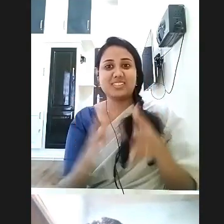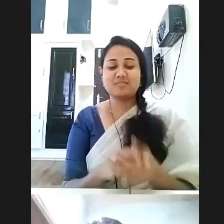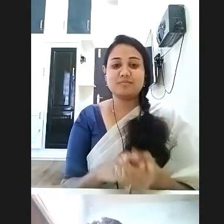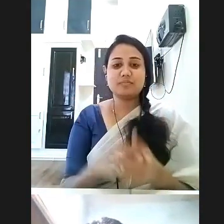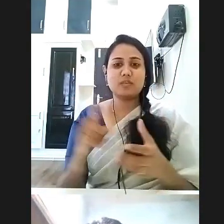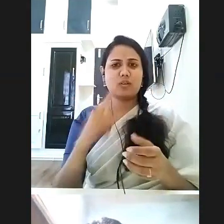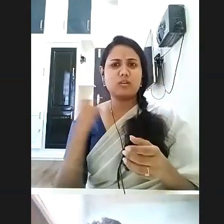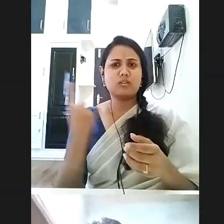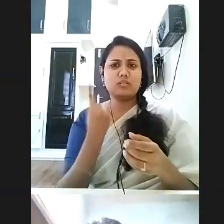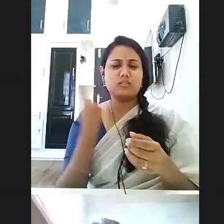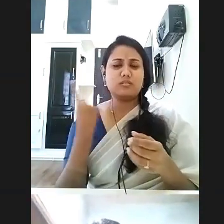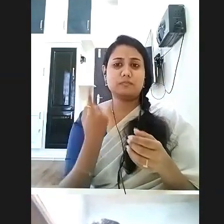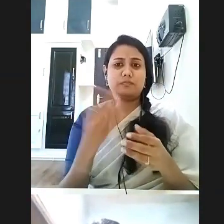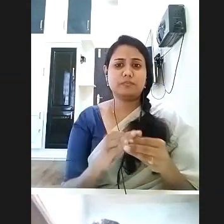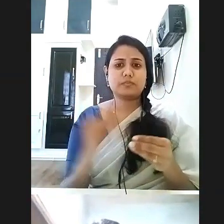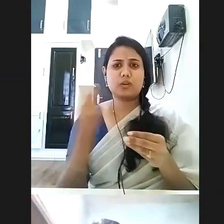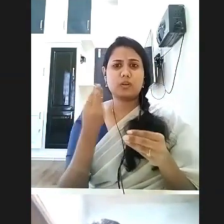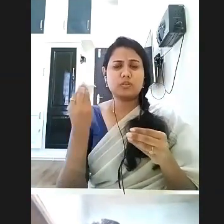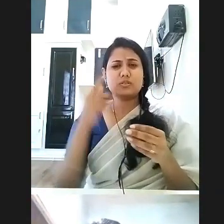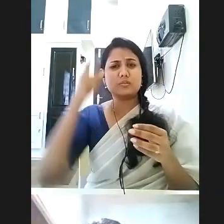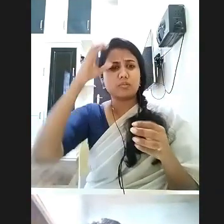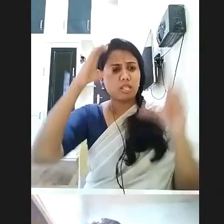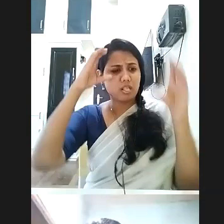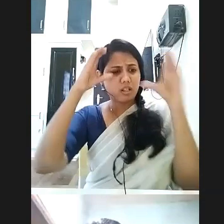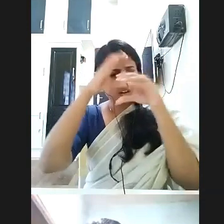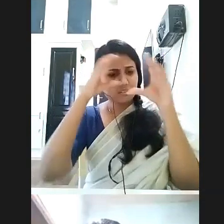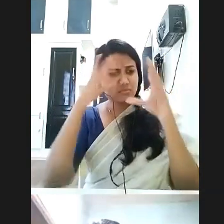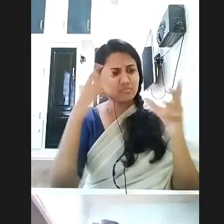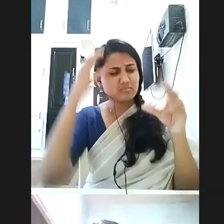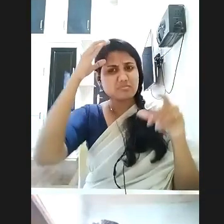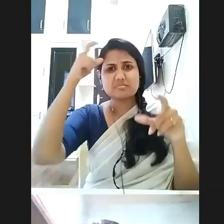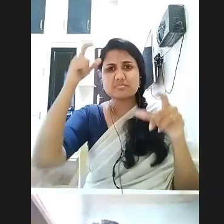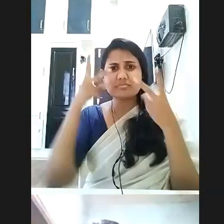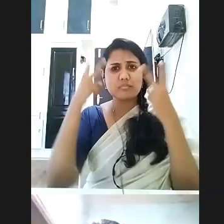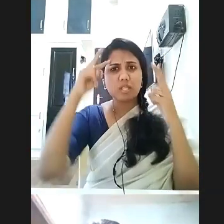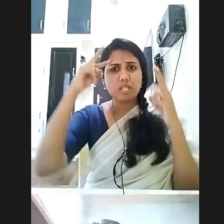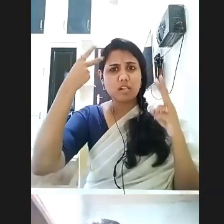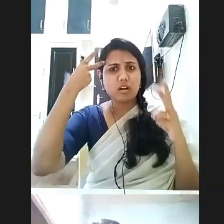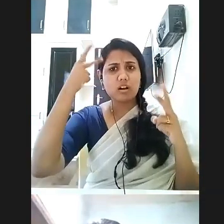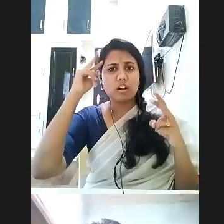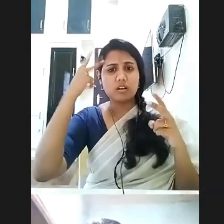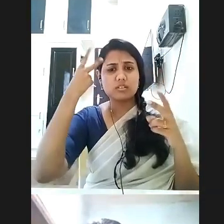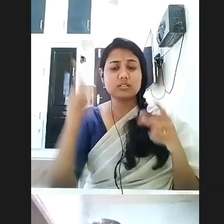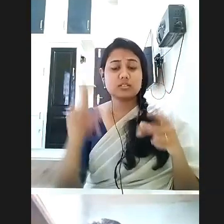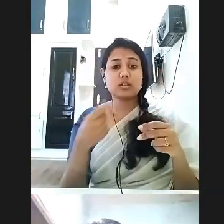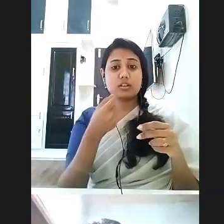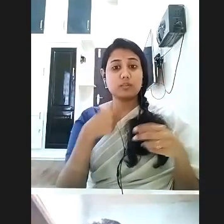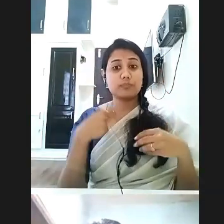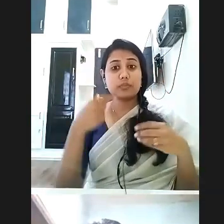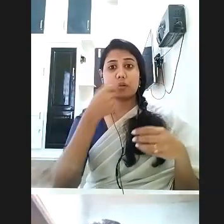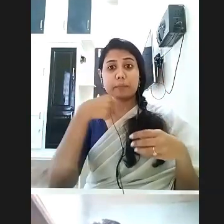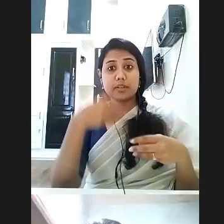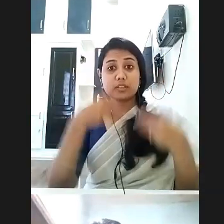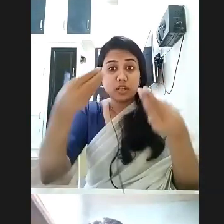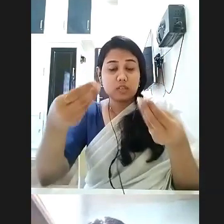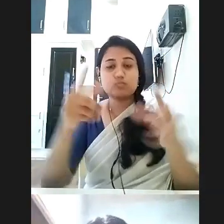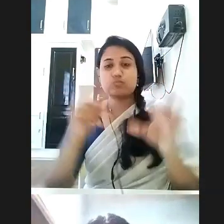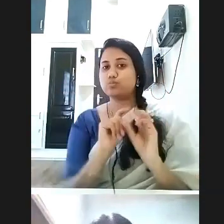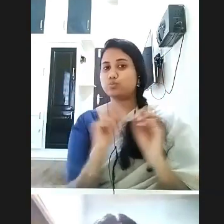is കുറേ ആൾക്കാർക്ക് കുറേ misconceptions ഉണ്ടാവും. Many people feel that as though I am giving the medicine. No, I am not giving the